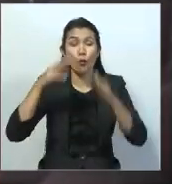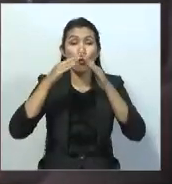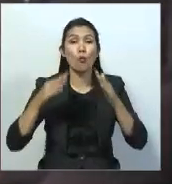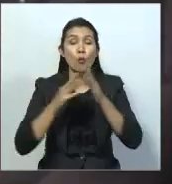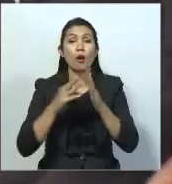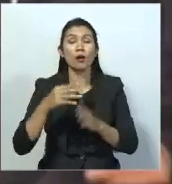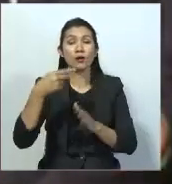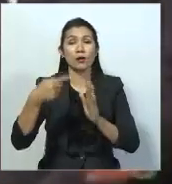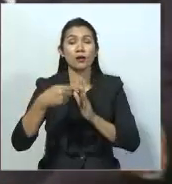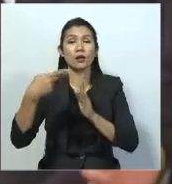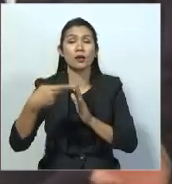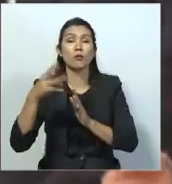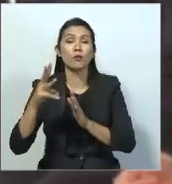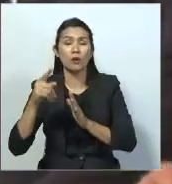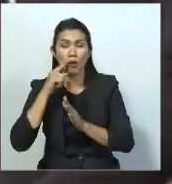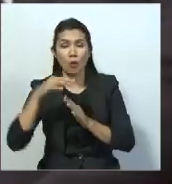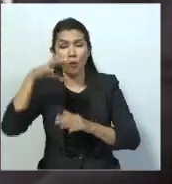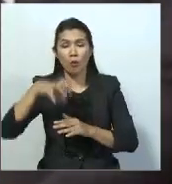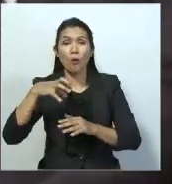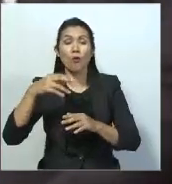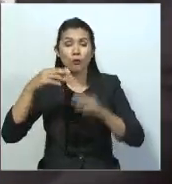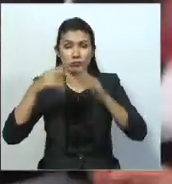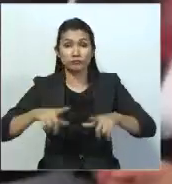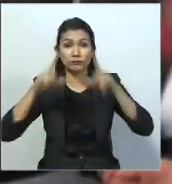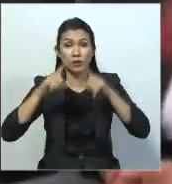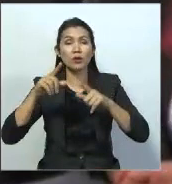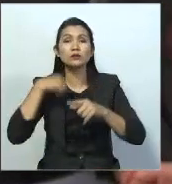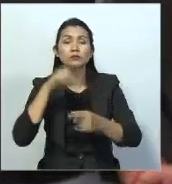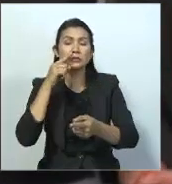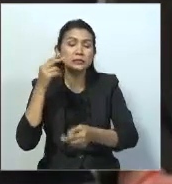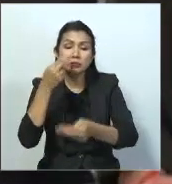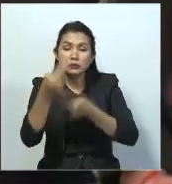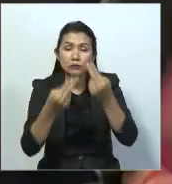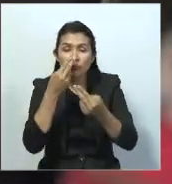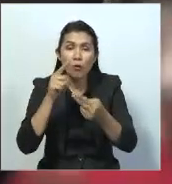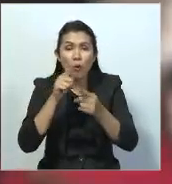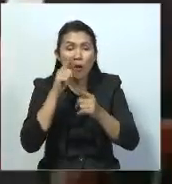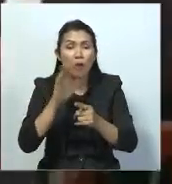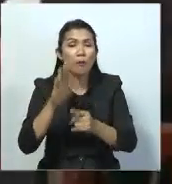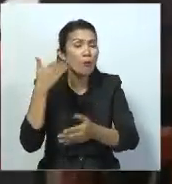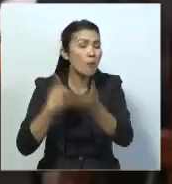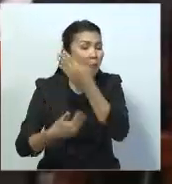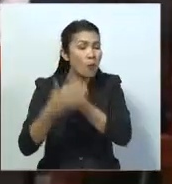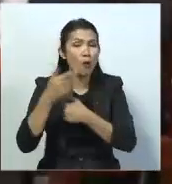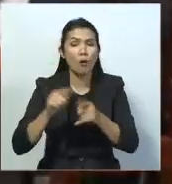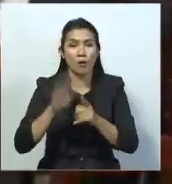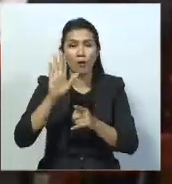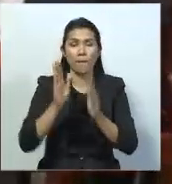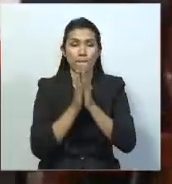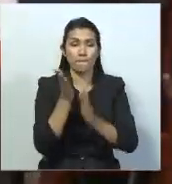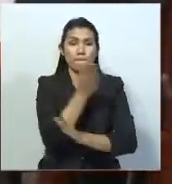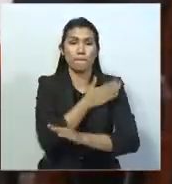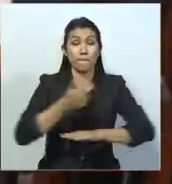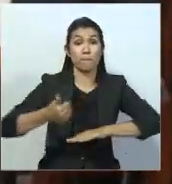ามพระรามหลวงหรือวัดเหนือค่ะเพื่อเยี่ยมชมพิพิธภัณฑ์หอพระประวัติสมเด็จพระญาณสังวรสมเด็จพระสังฆราชสกลมหาสัง